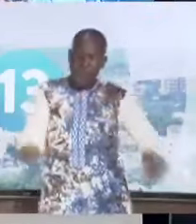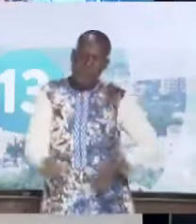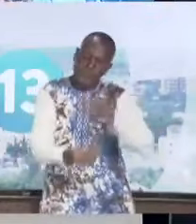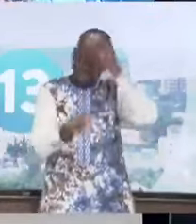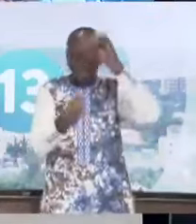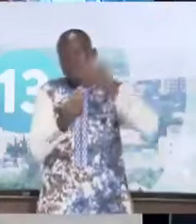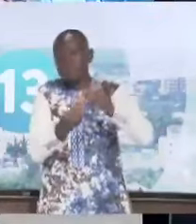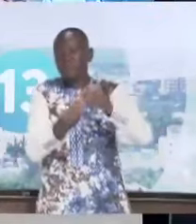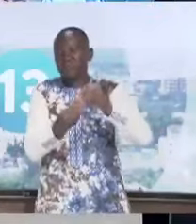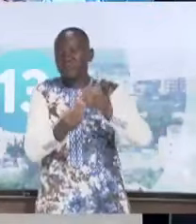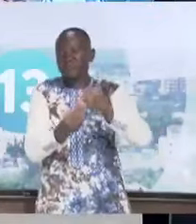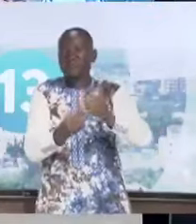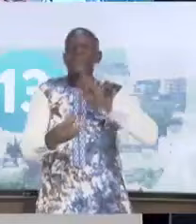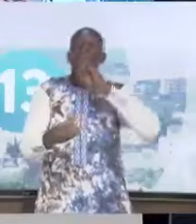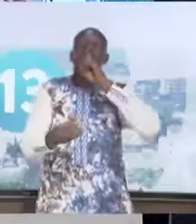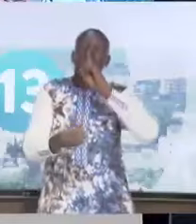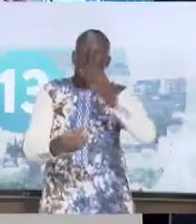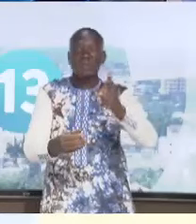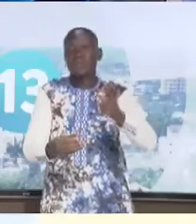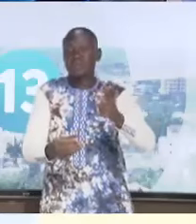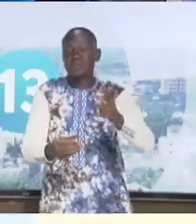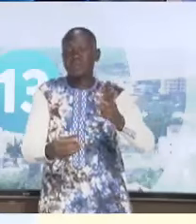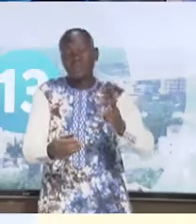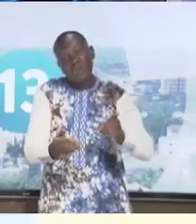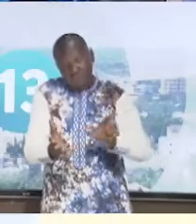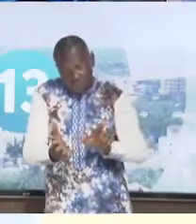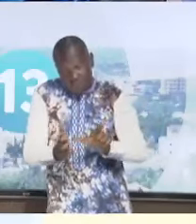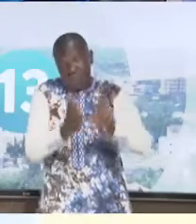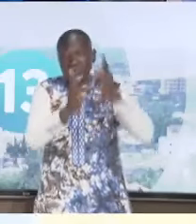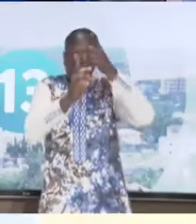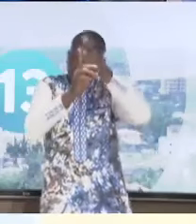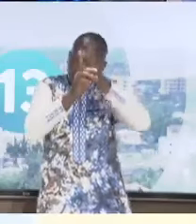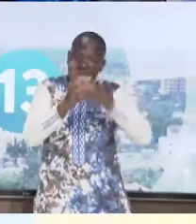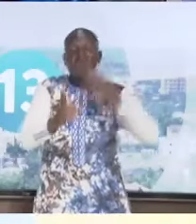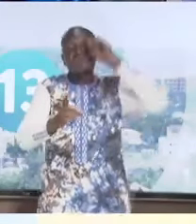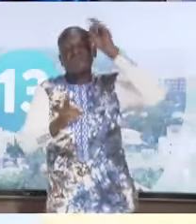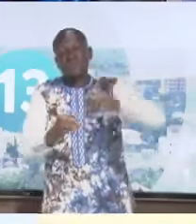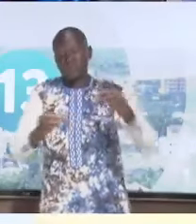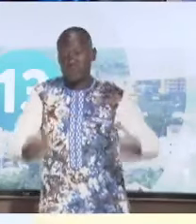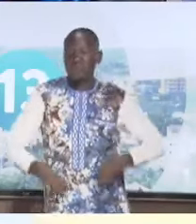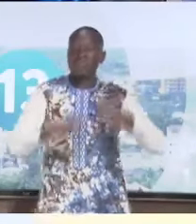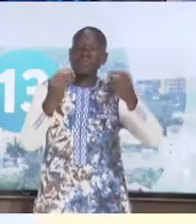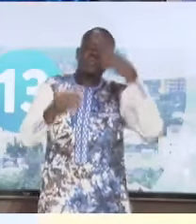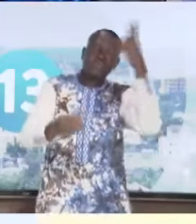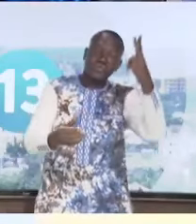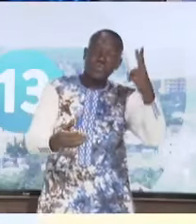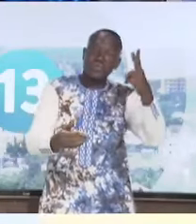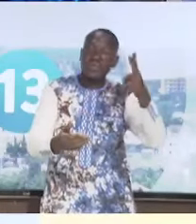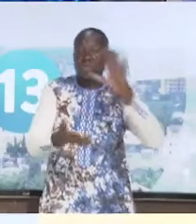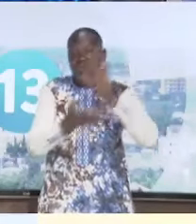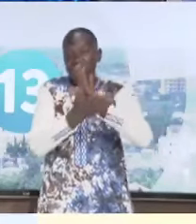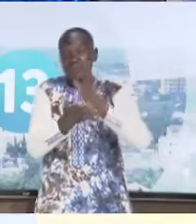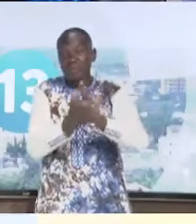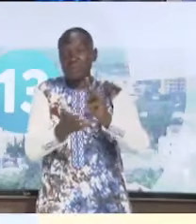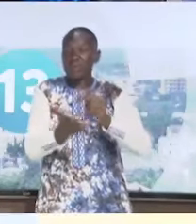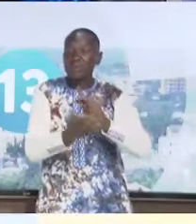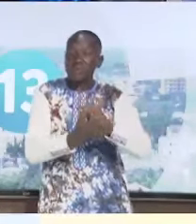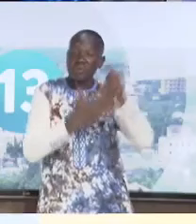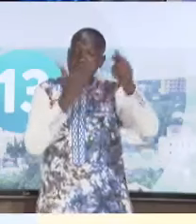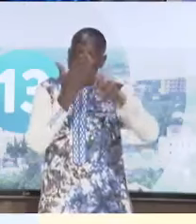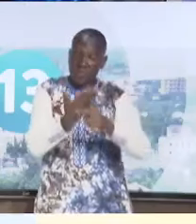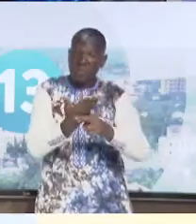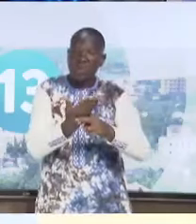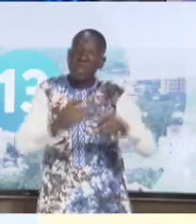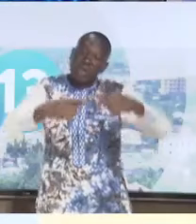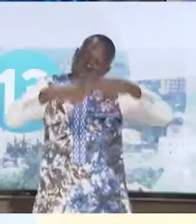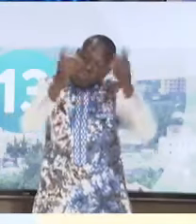c'est que pour être dans la logique du relevé mensuel, nous devions remettre 2 factures en mars à un groupe d'abonnés. Nous